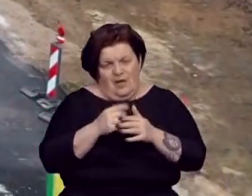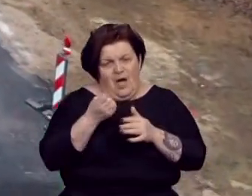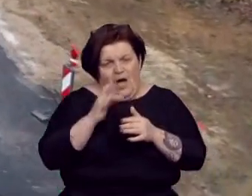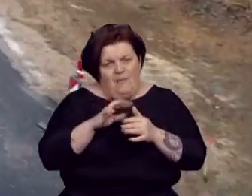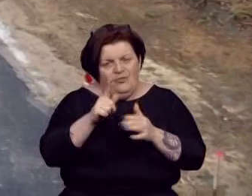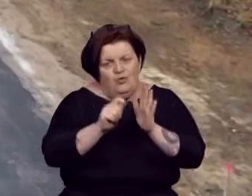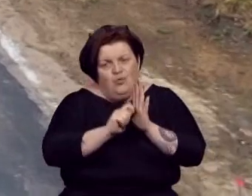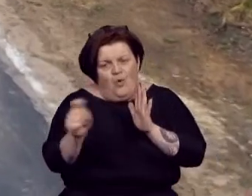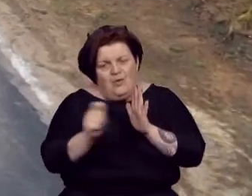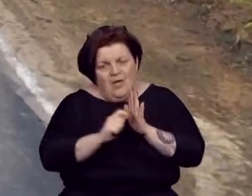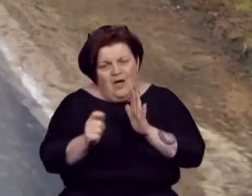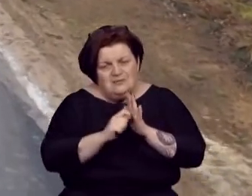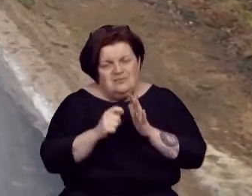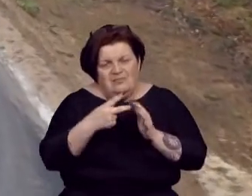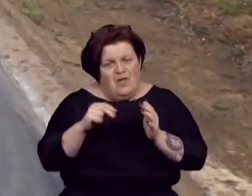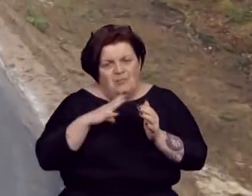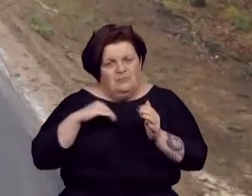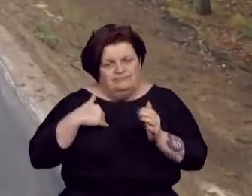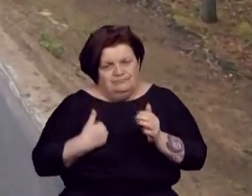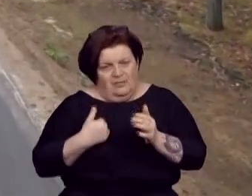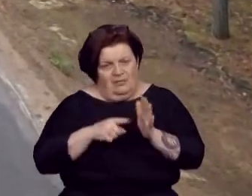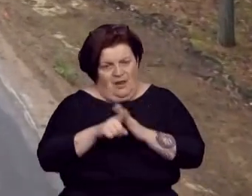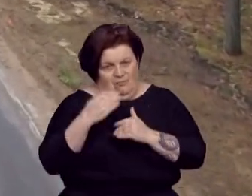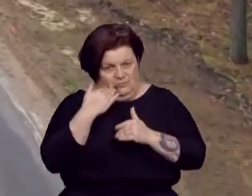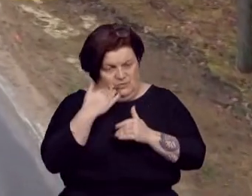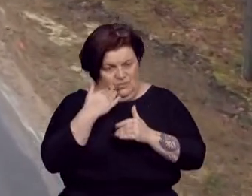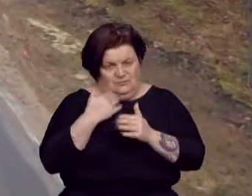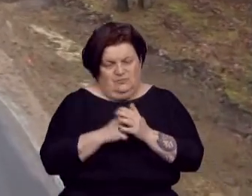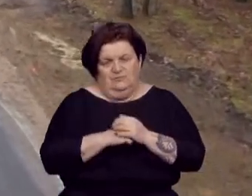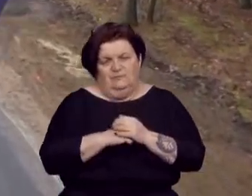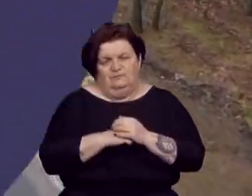ten dojazd no, jak najmniej był uciążliwy dla mieszkańców.